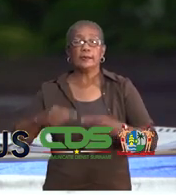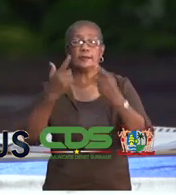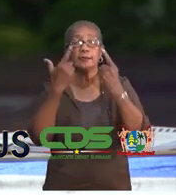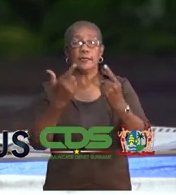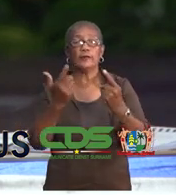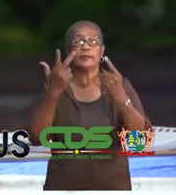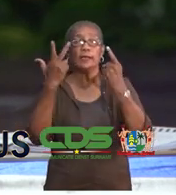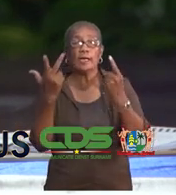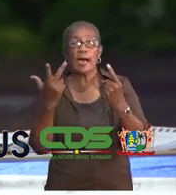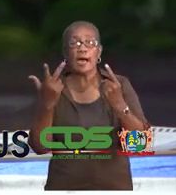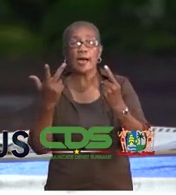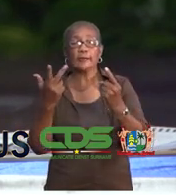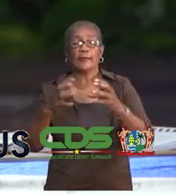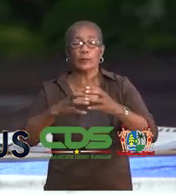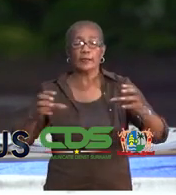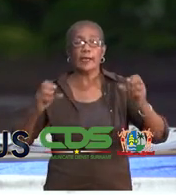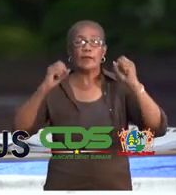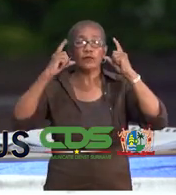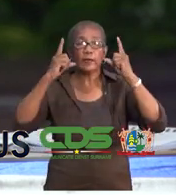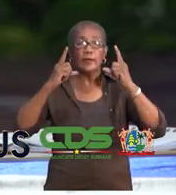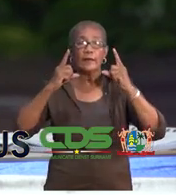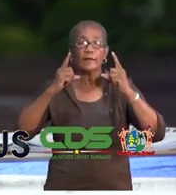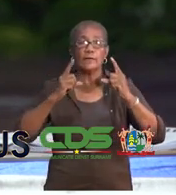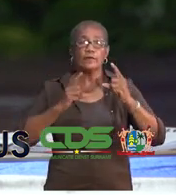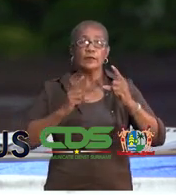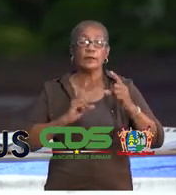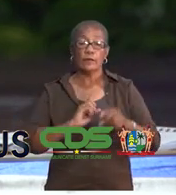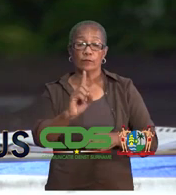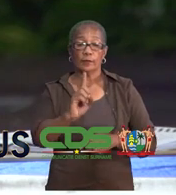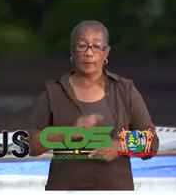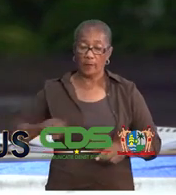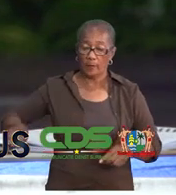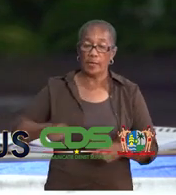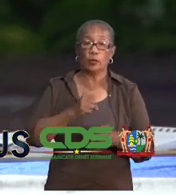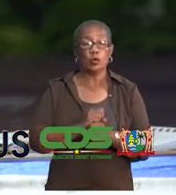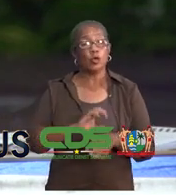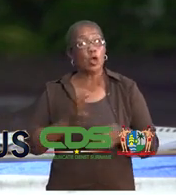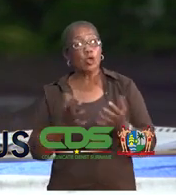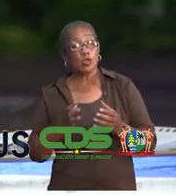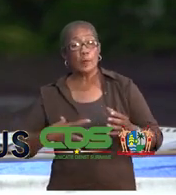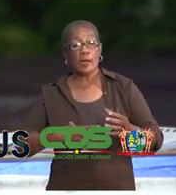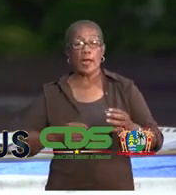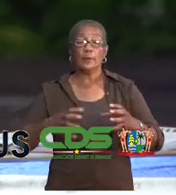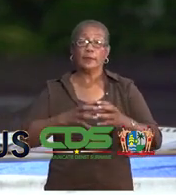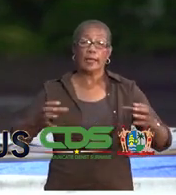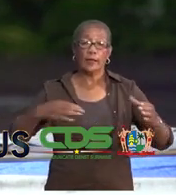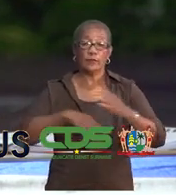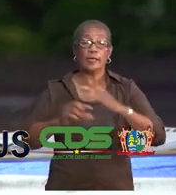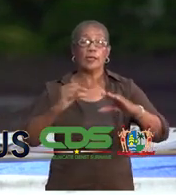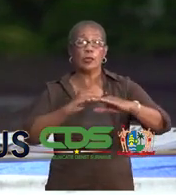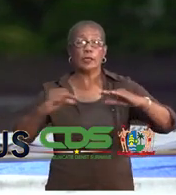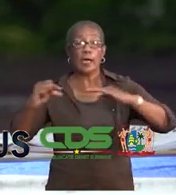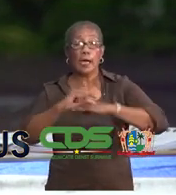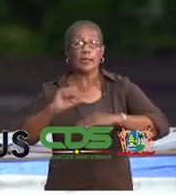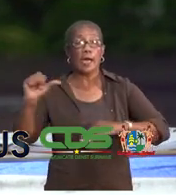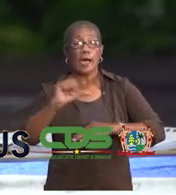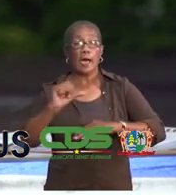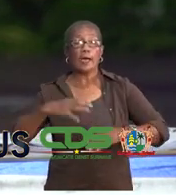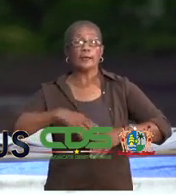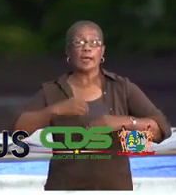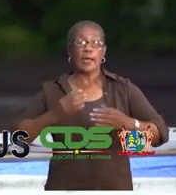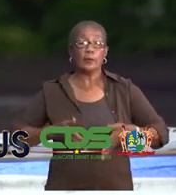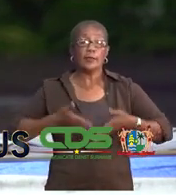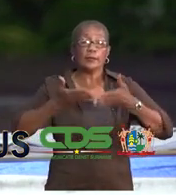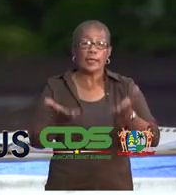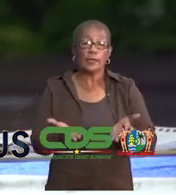17-18-tal bedrijfslevenvertegenwoordigers mee. Sommige van ze hebben bedrijven in Guyana, andere hebben intentie om iets